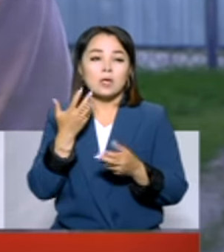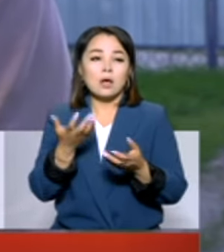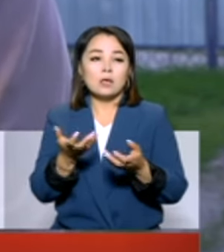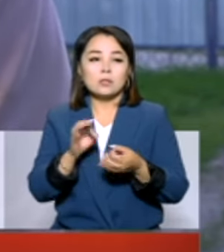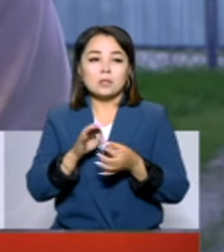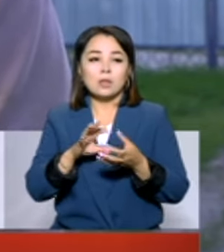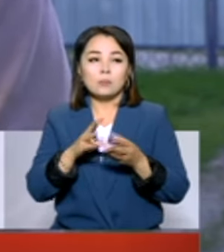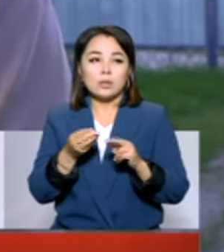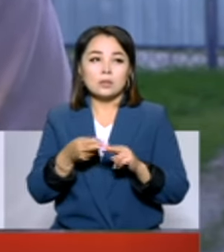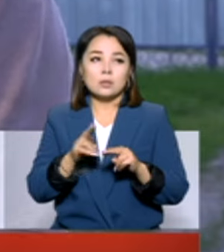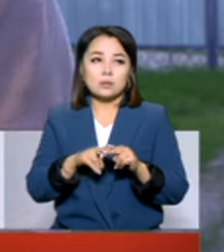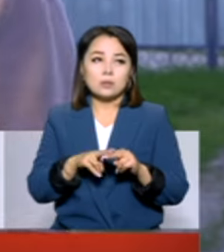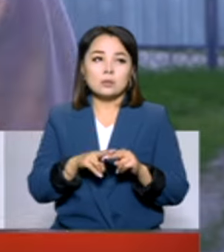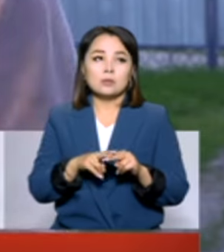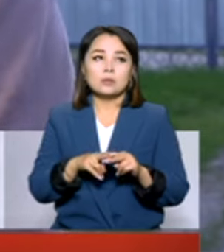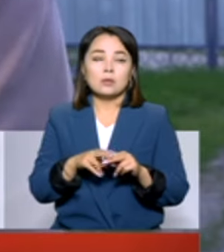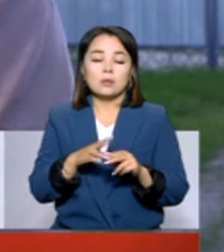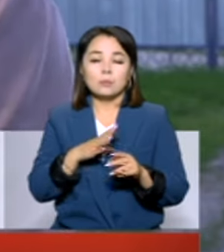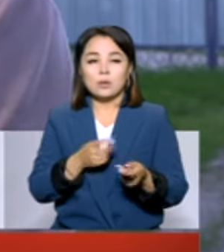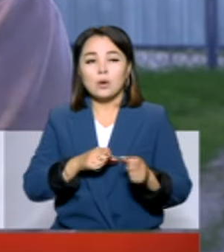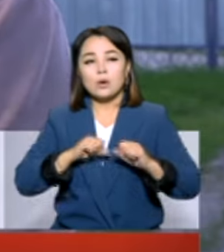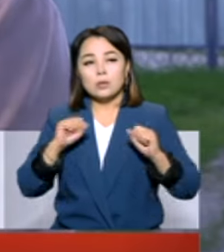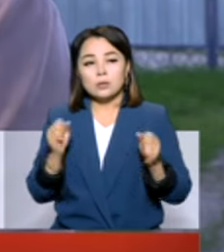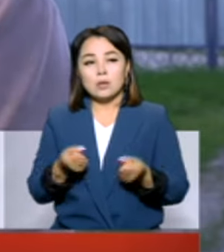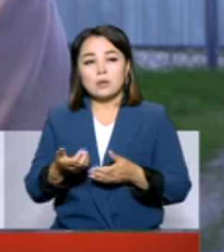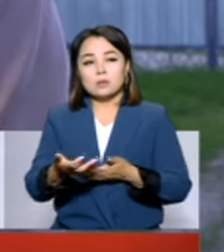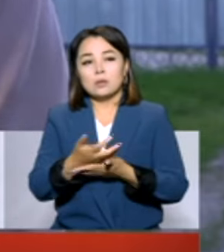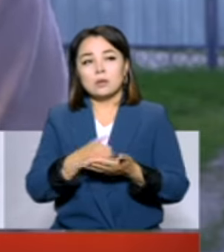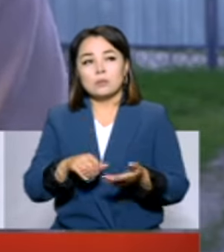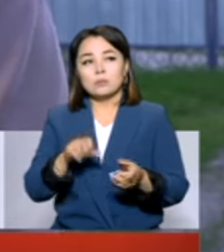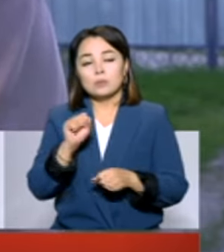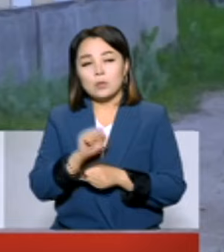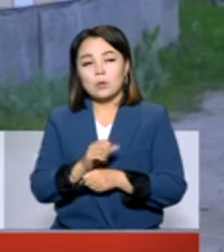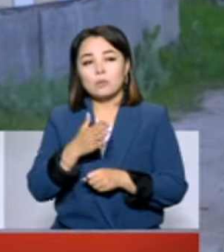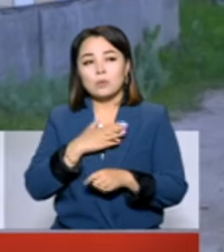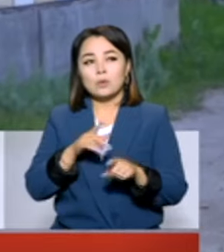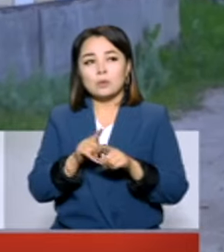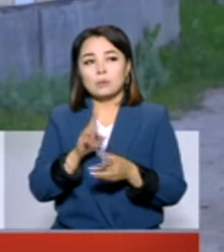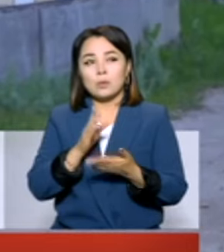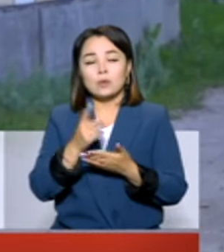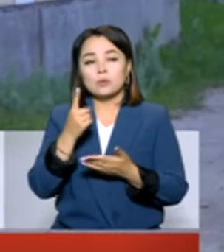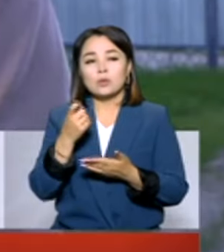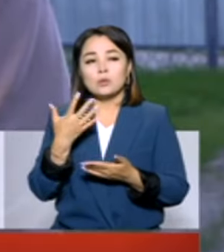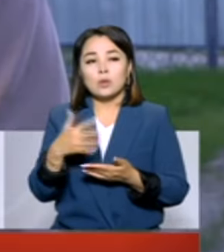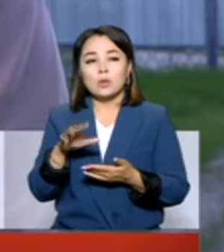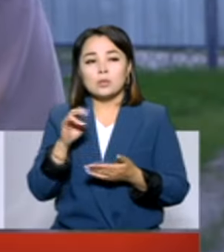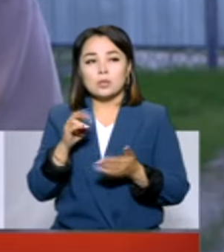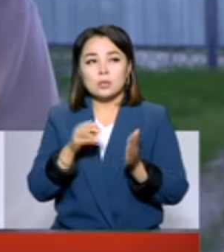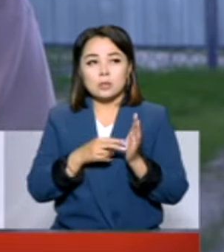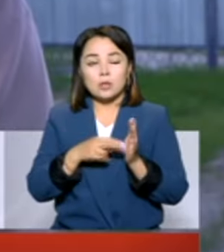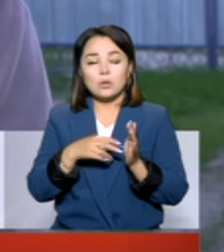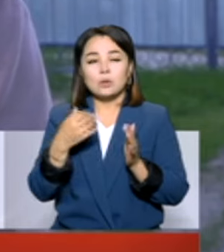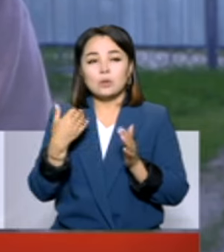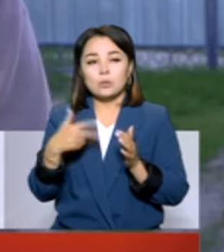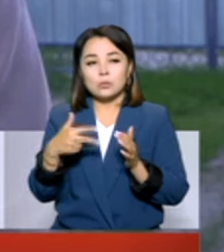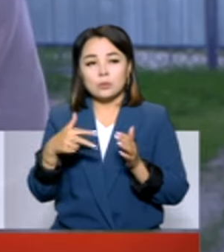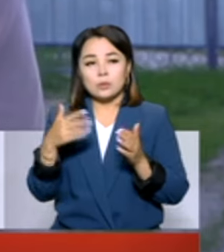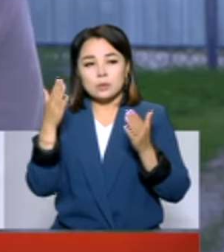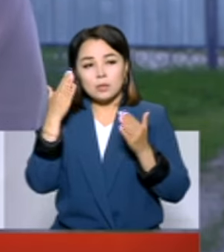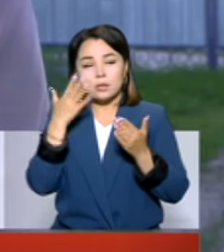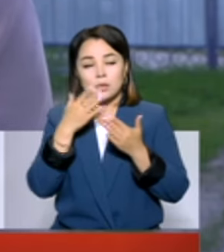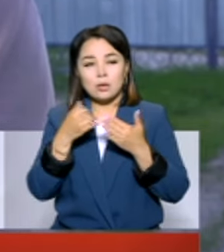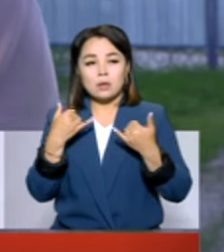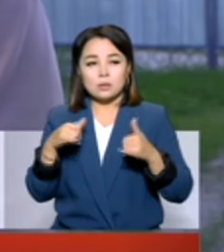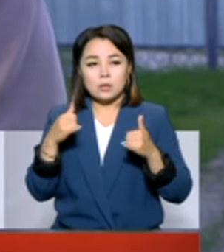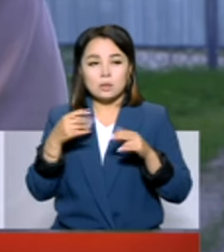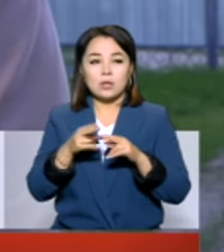деп. Оған нені алып кетті, охладительдерін алды, тоқтатты. Одан кейін бізде қойдық 150 теңгеден деп. Мен 30 сиырға дейін ұстағам. Осы